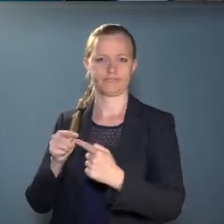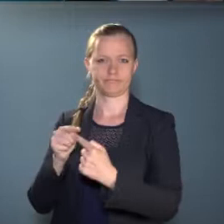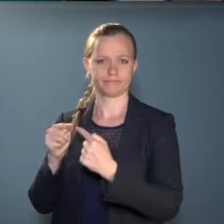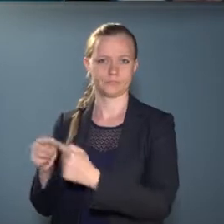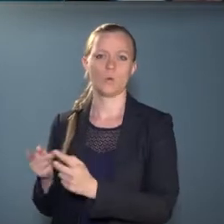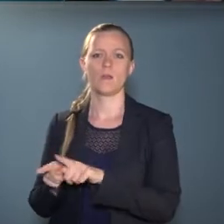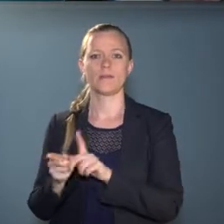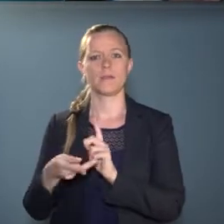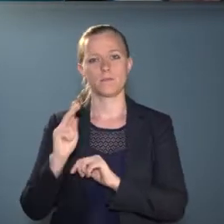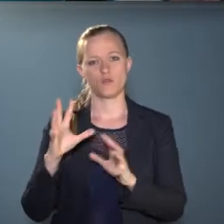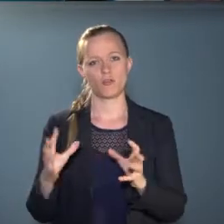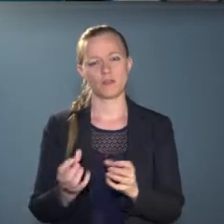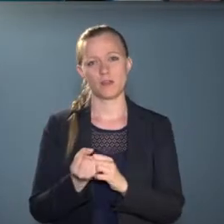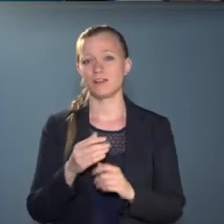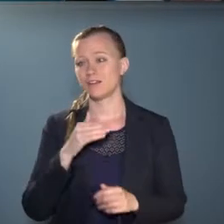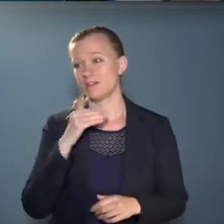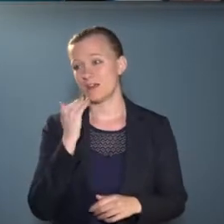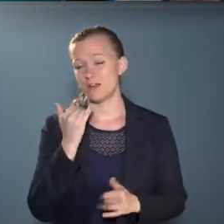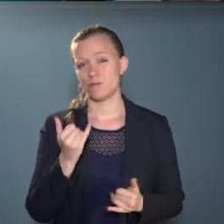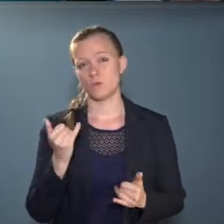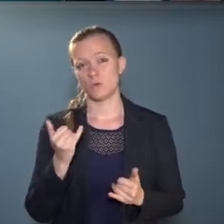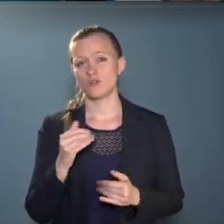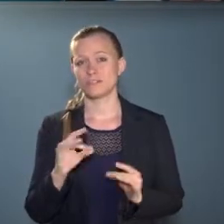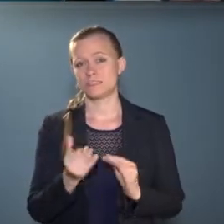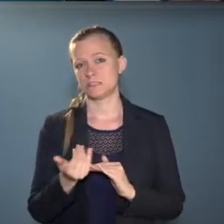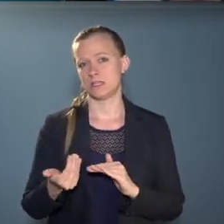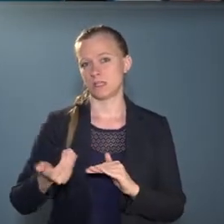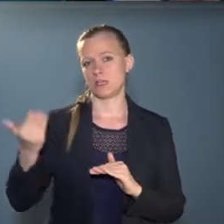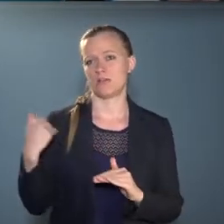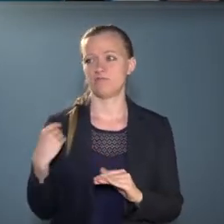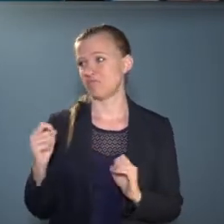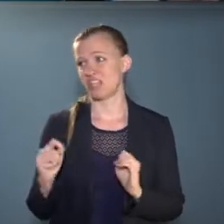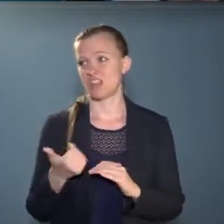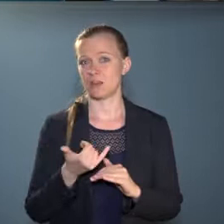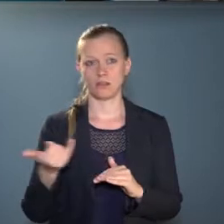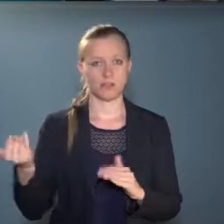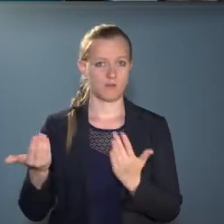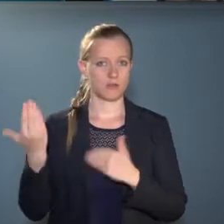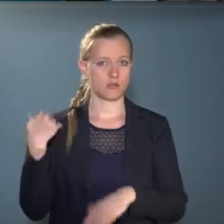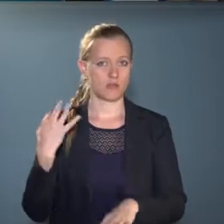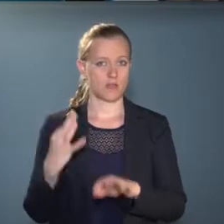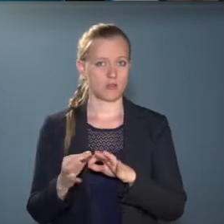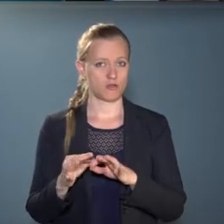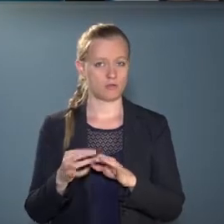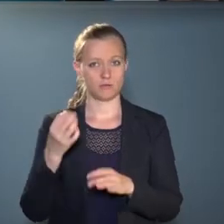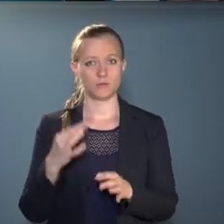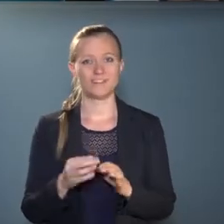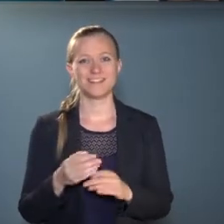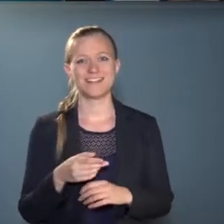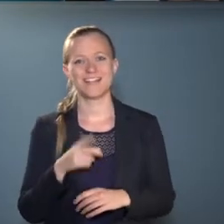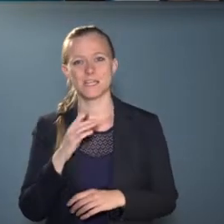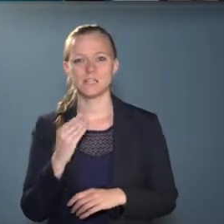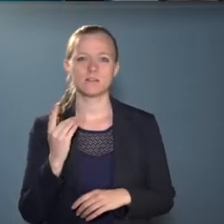képességeket alakítottak ki, elég most már 10 éves, sőt 11 éves esetre gondolni, amikor